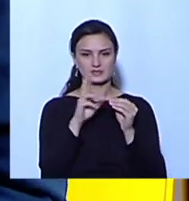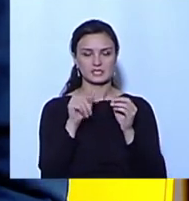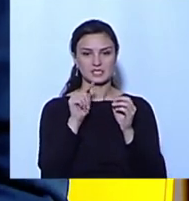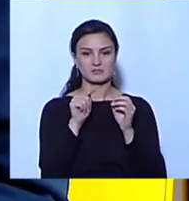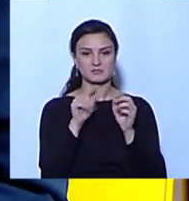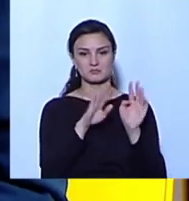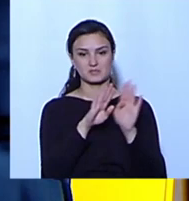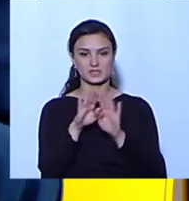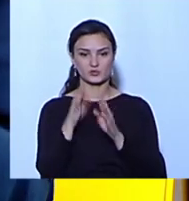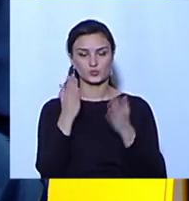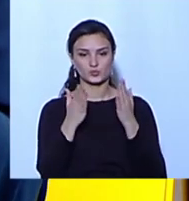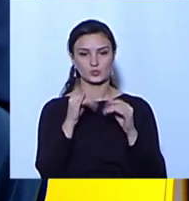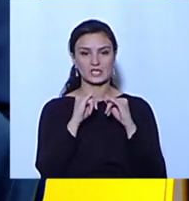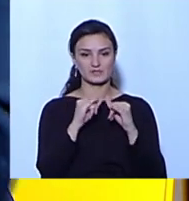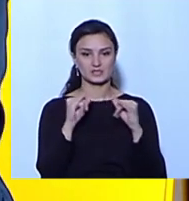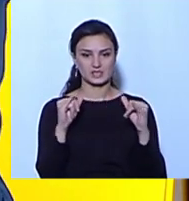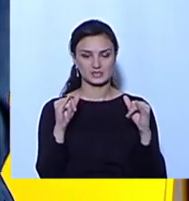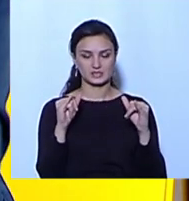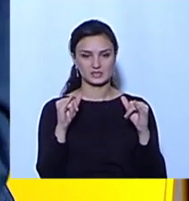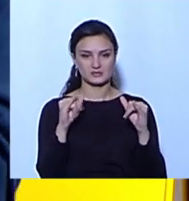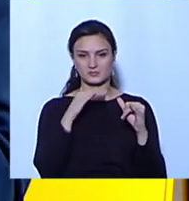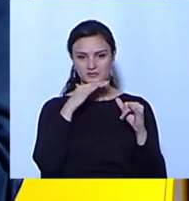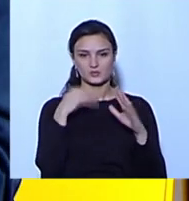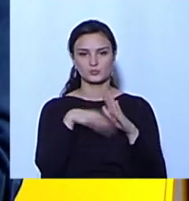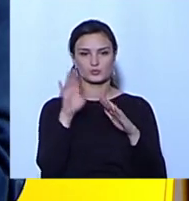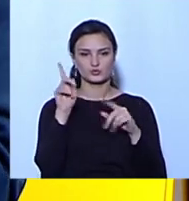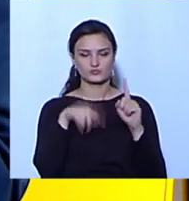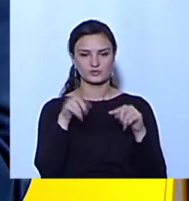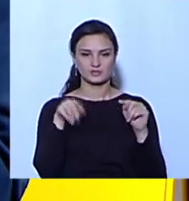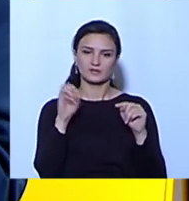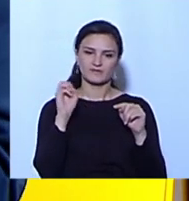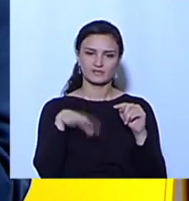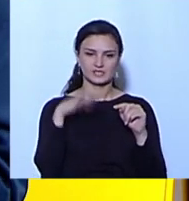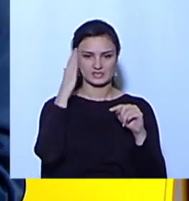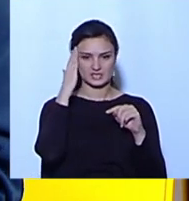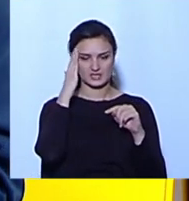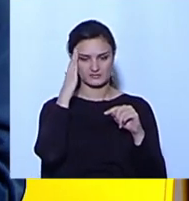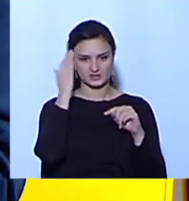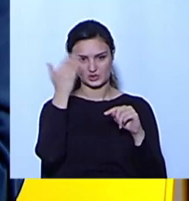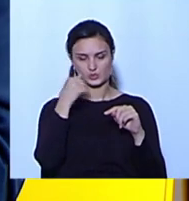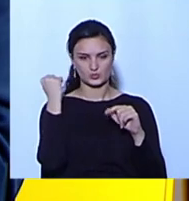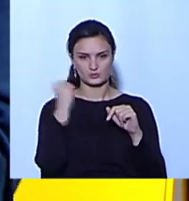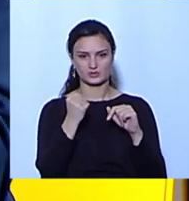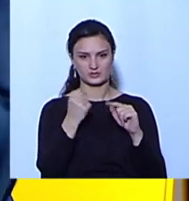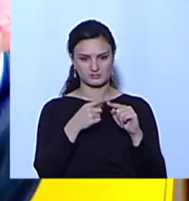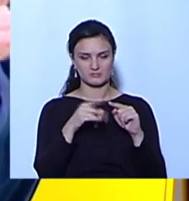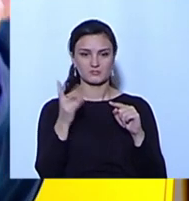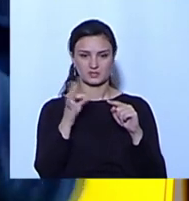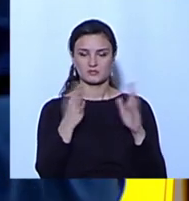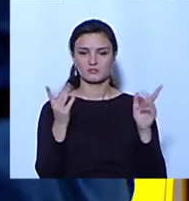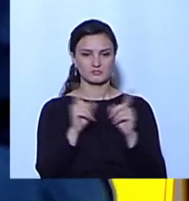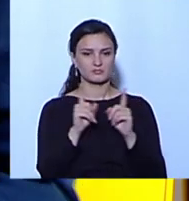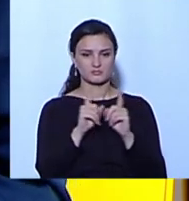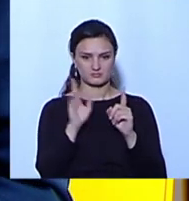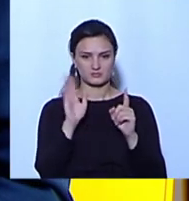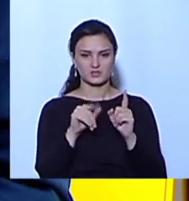იმის მიხედვით თუ განვითარდა, აქ შესაძლოა ბევრად უფრო იშვიათია ვიდრე თავის ტვინის ინსულტი. და მაგრამ რასაკვირველია